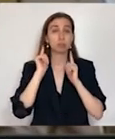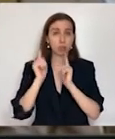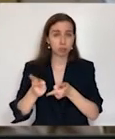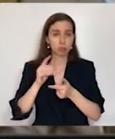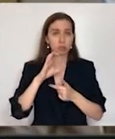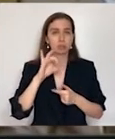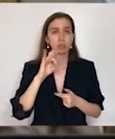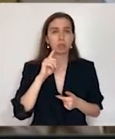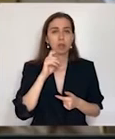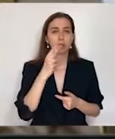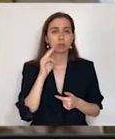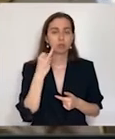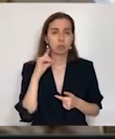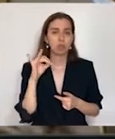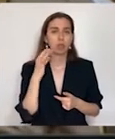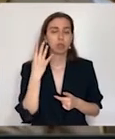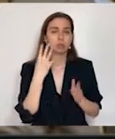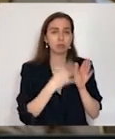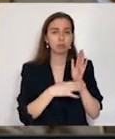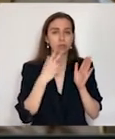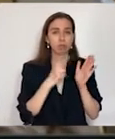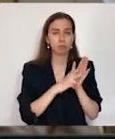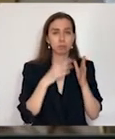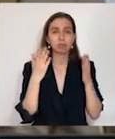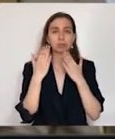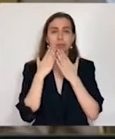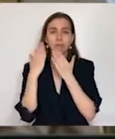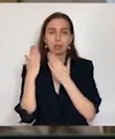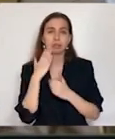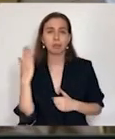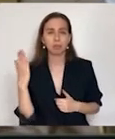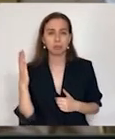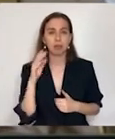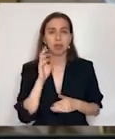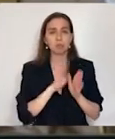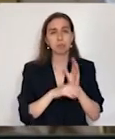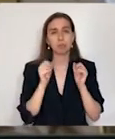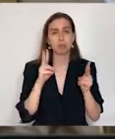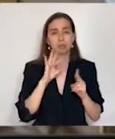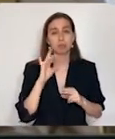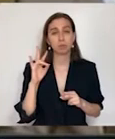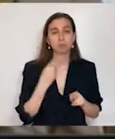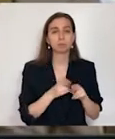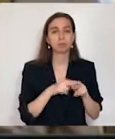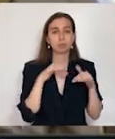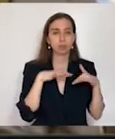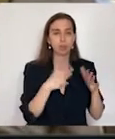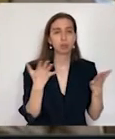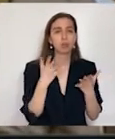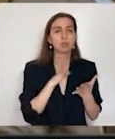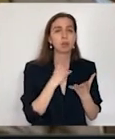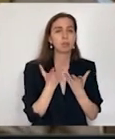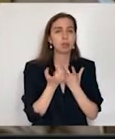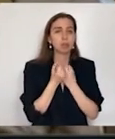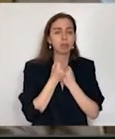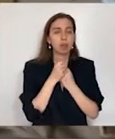резолюцией 598 Совета Безопасности ООН, хотя это решение, которое было принято по рекомендации политических